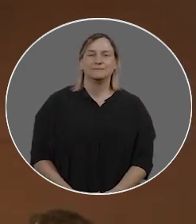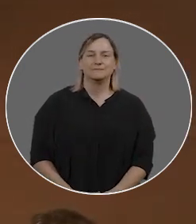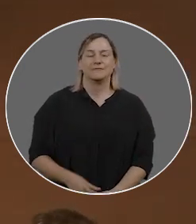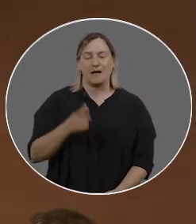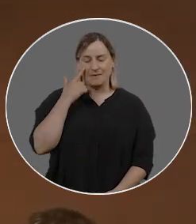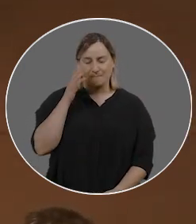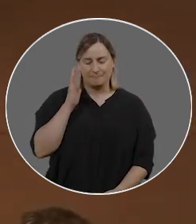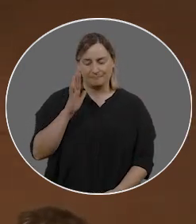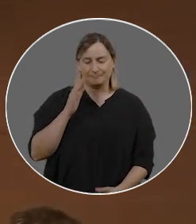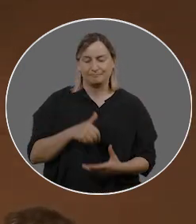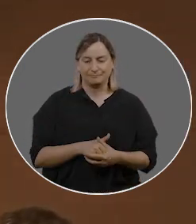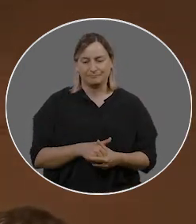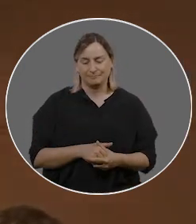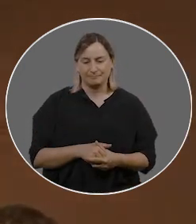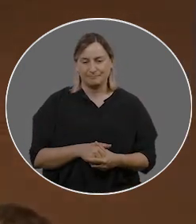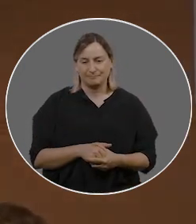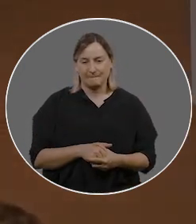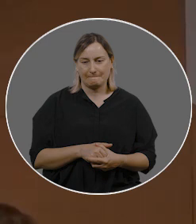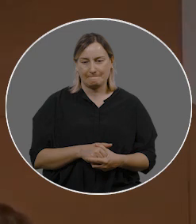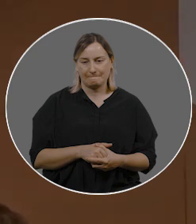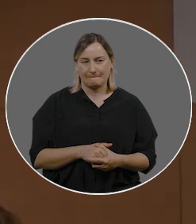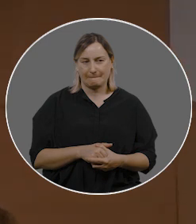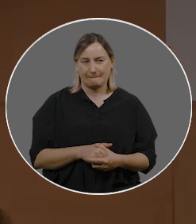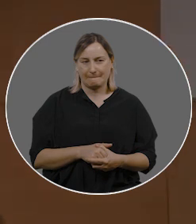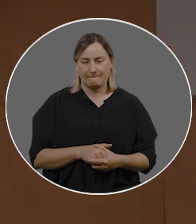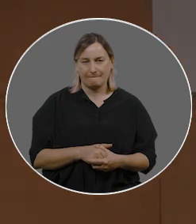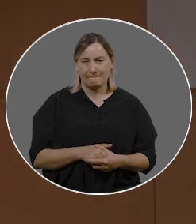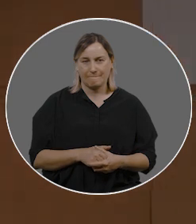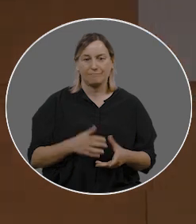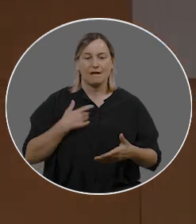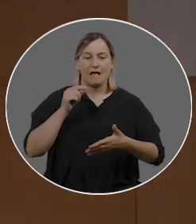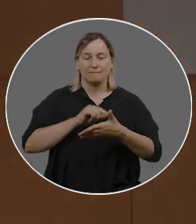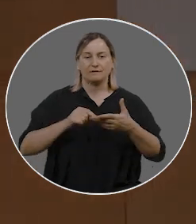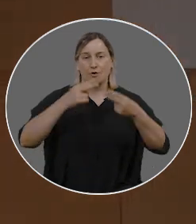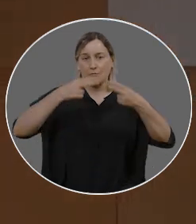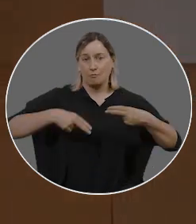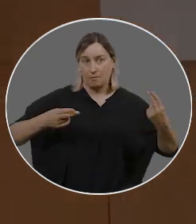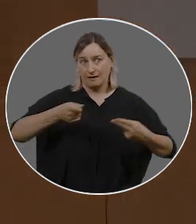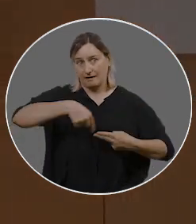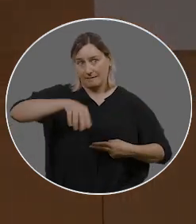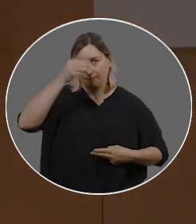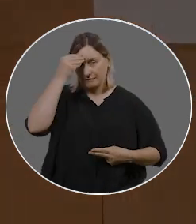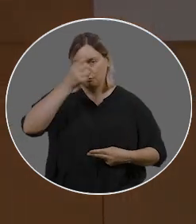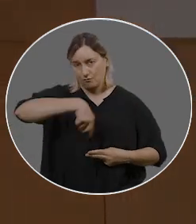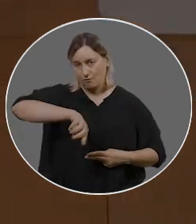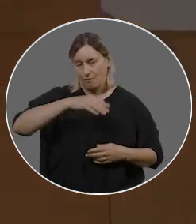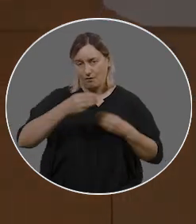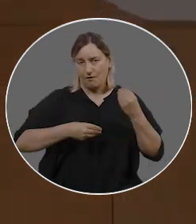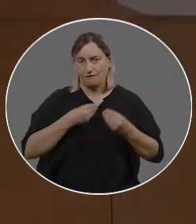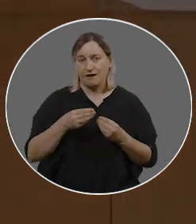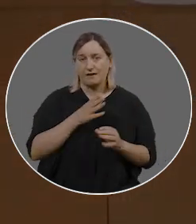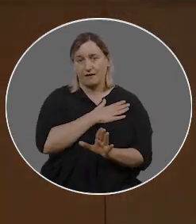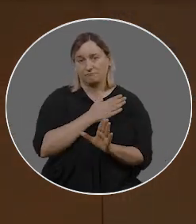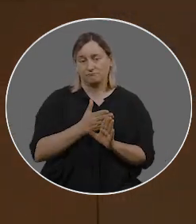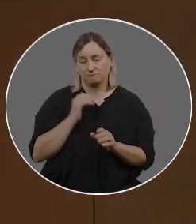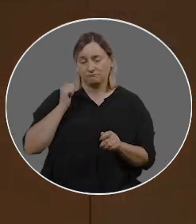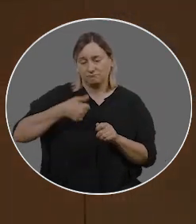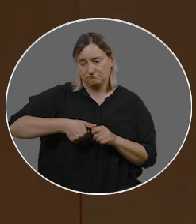Aviam, si ara mateix el que com a administració pública heu de fer, i de fet una mica el que ja hem anat